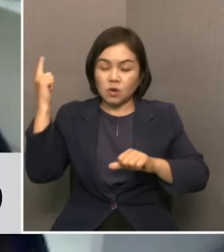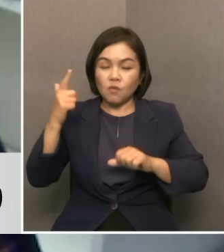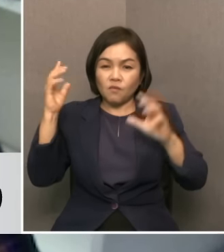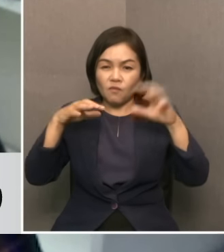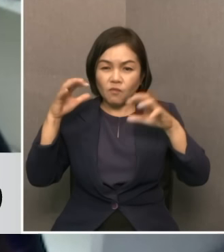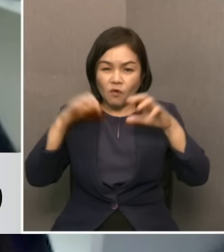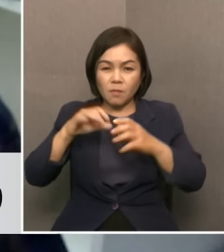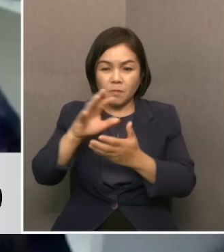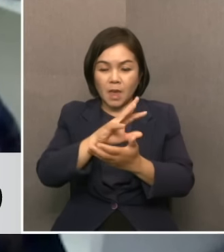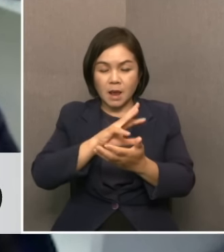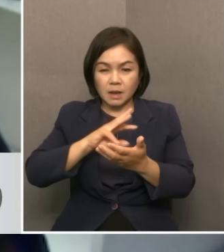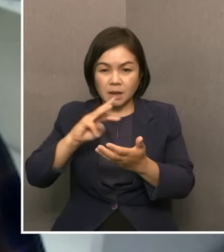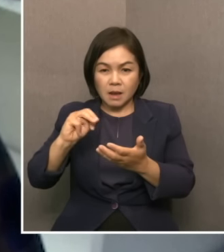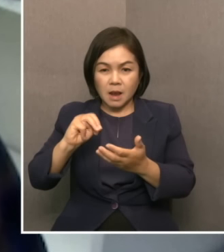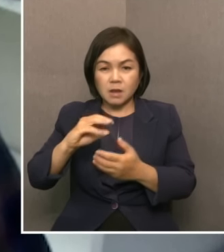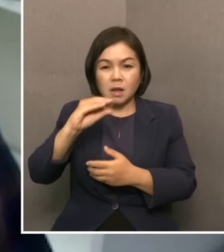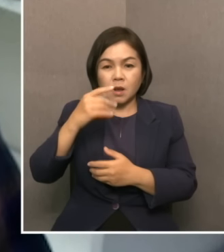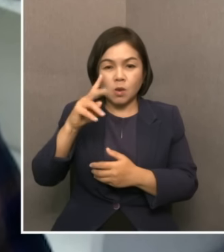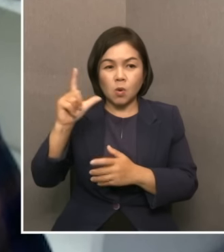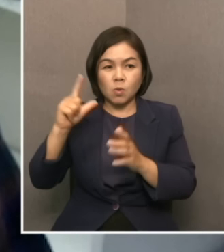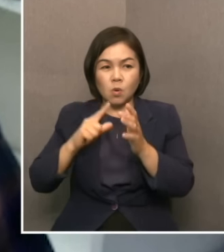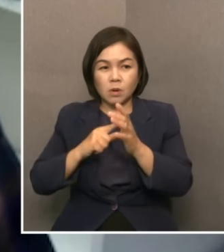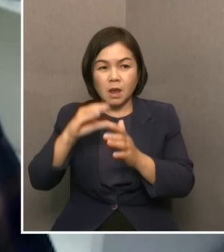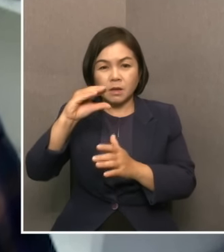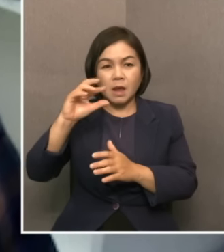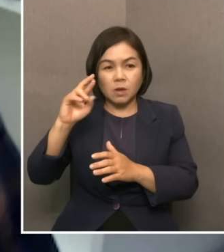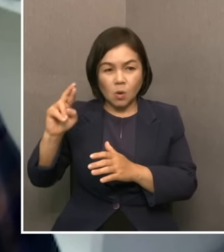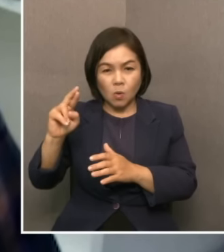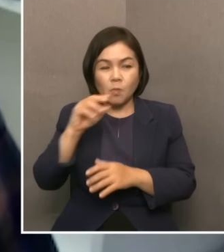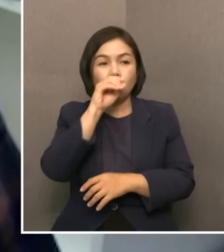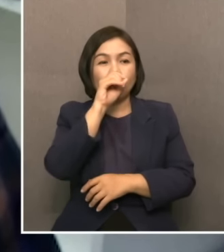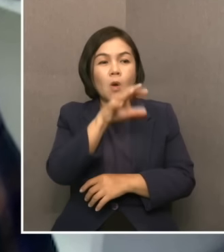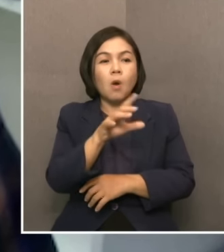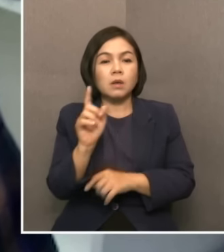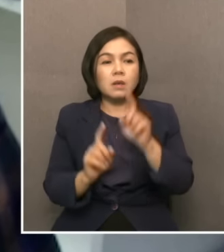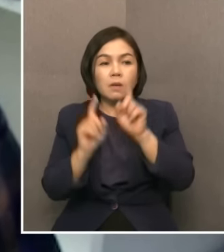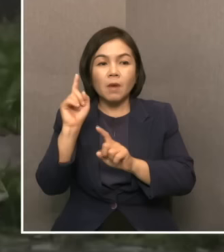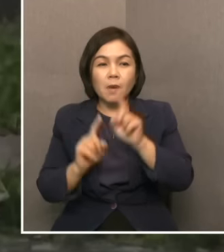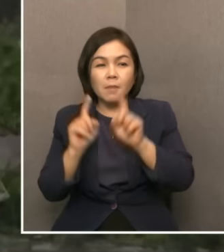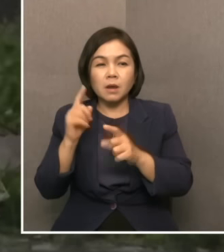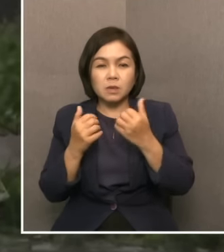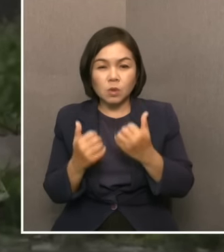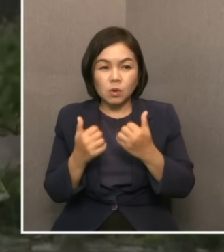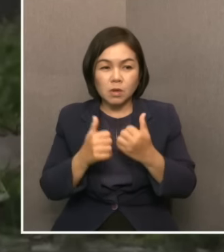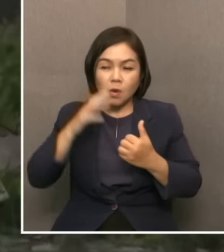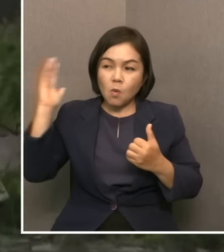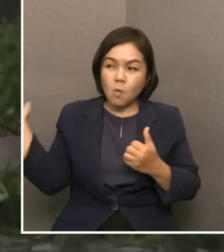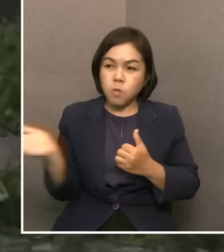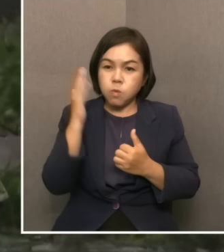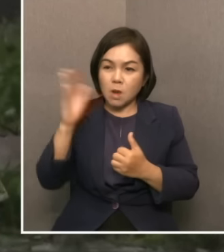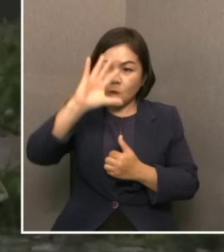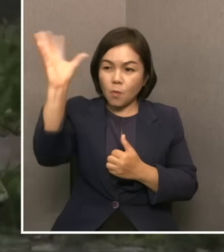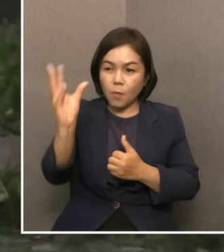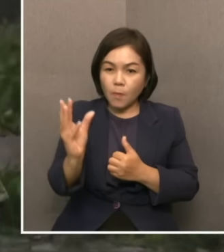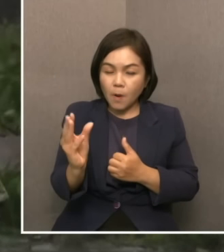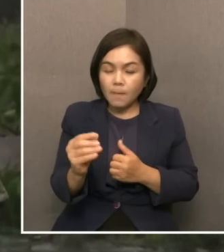ยาลัยแห่งรัฐโคโลราโดนะคะอเล็กซ์เดโรเซียสออกมาเผยการคาดการณ์ว่าฤดูพายุเฮอริเคน